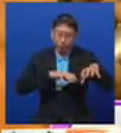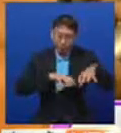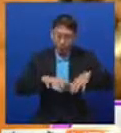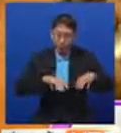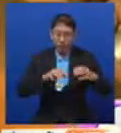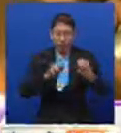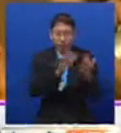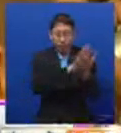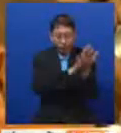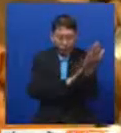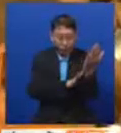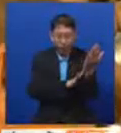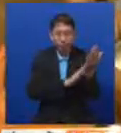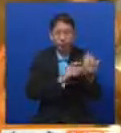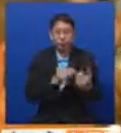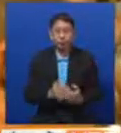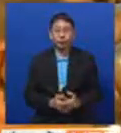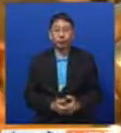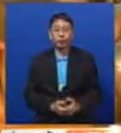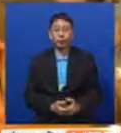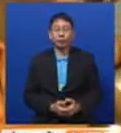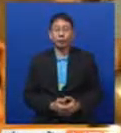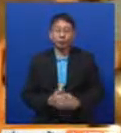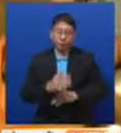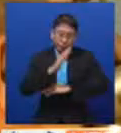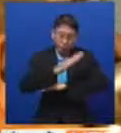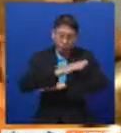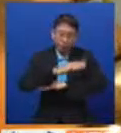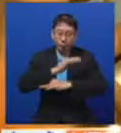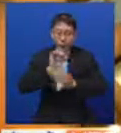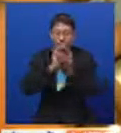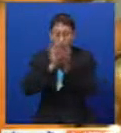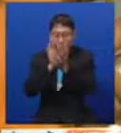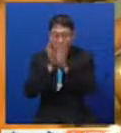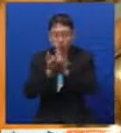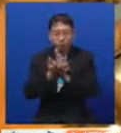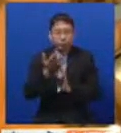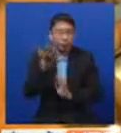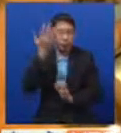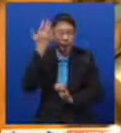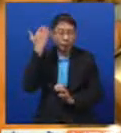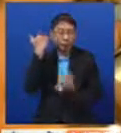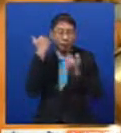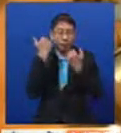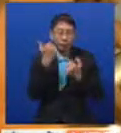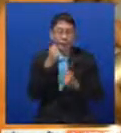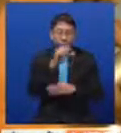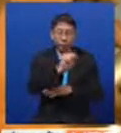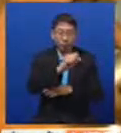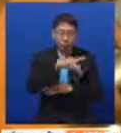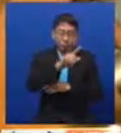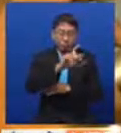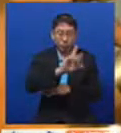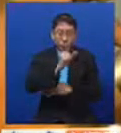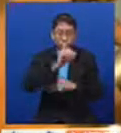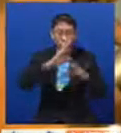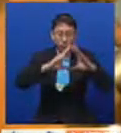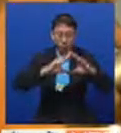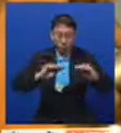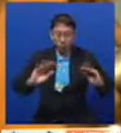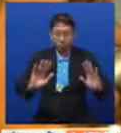นดินพิมพ์เขียวปฏิรูปนั่นน่ะอีกหน่อยสปช.ซึ่งจะต้องทำปฏิรูปก็จะหมด